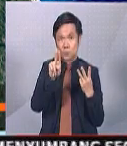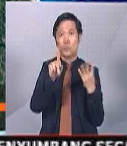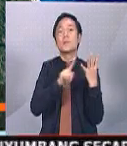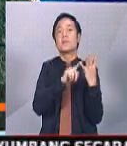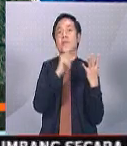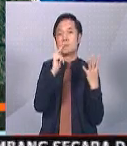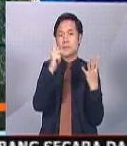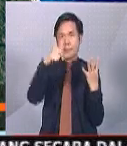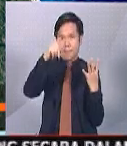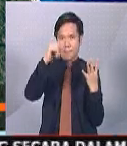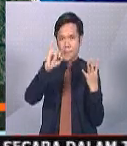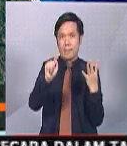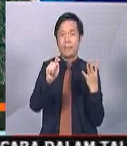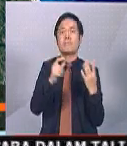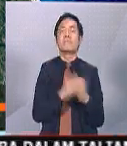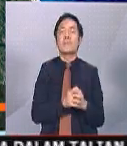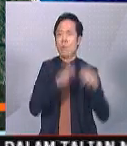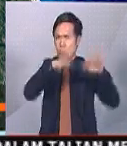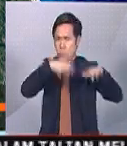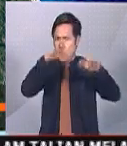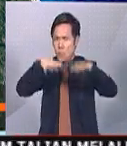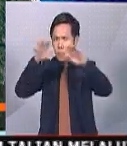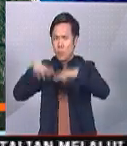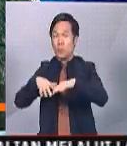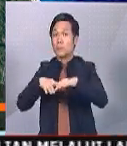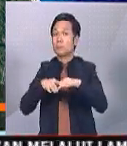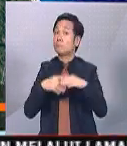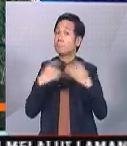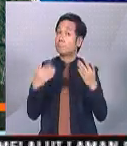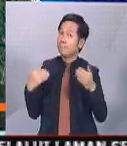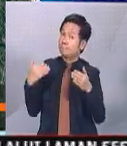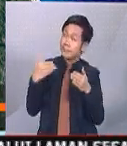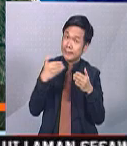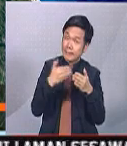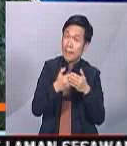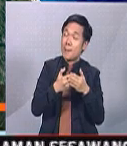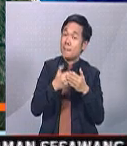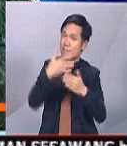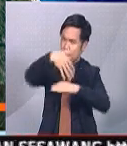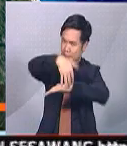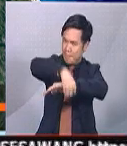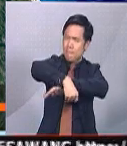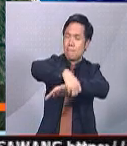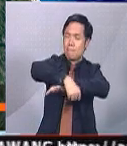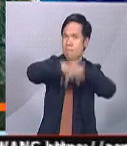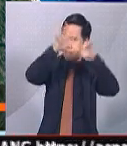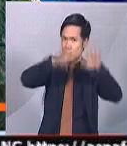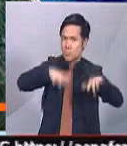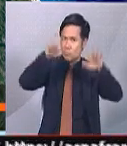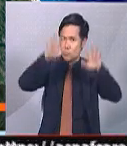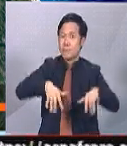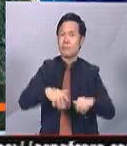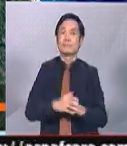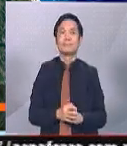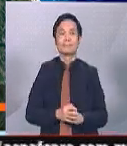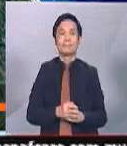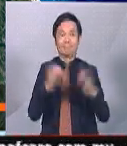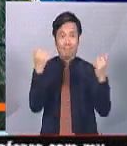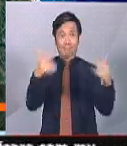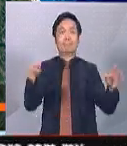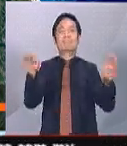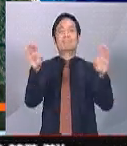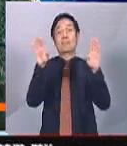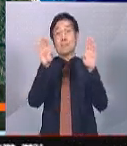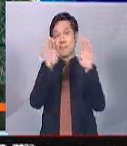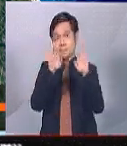hujan yang sedang berlaku ketika ini juga dijangka boleh berlanjutan sehingga ke lewat malam nanti. Baiklah, sekian sahaja informasi